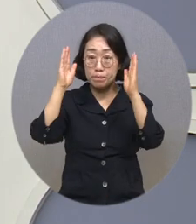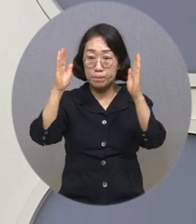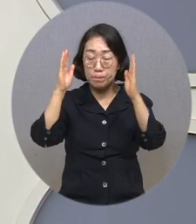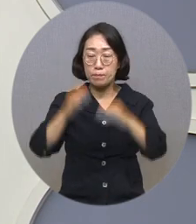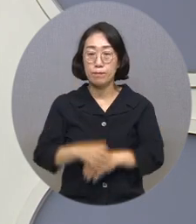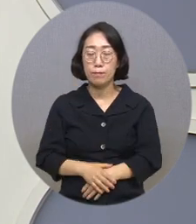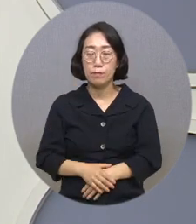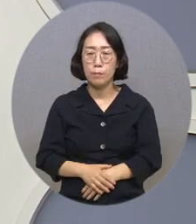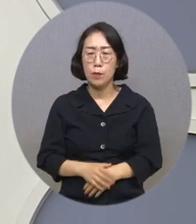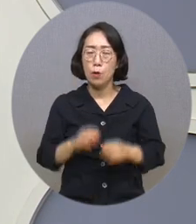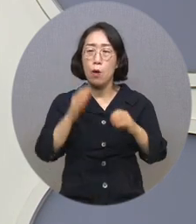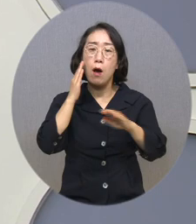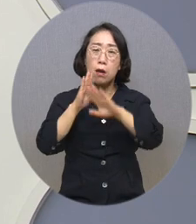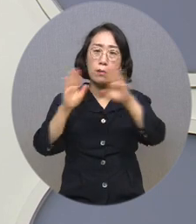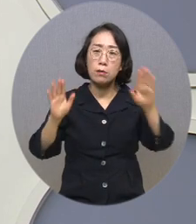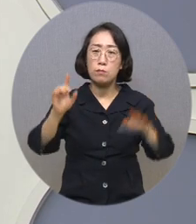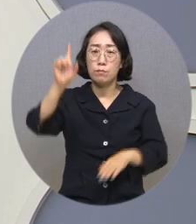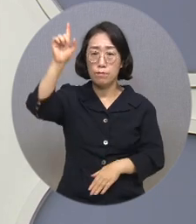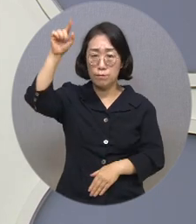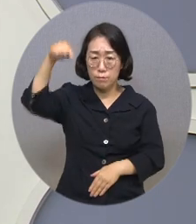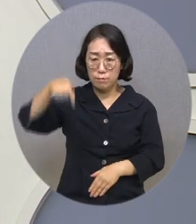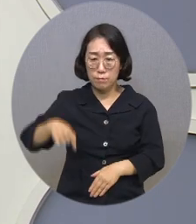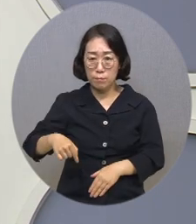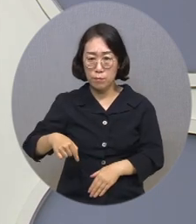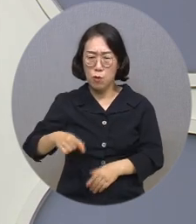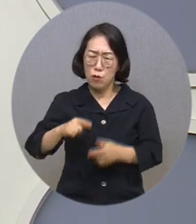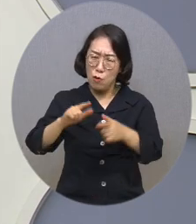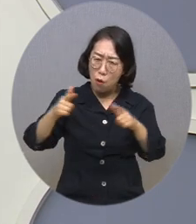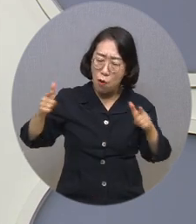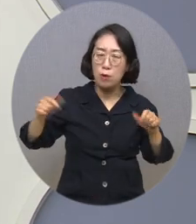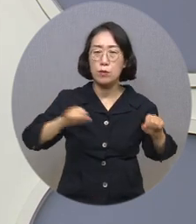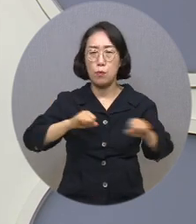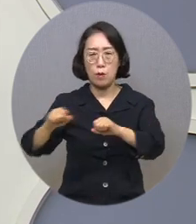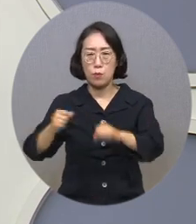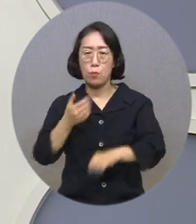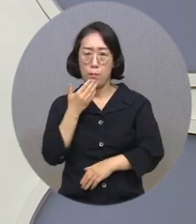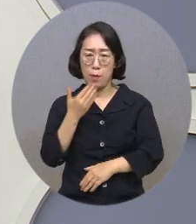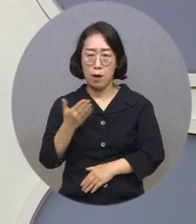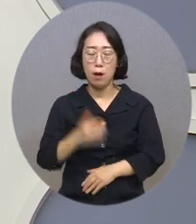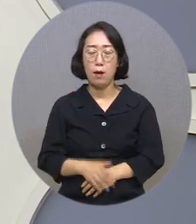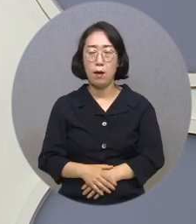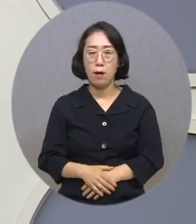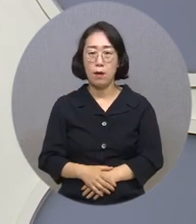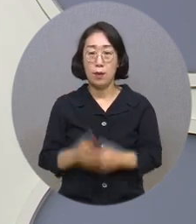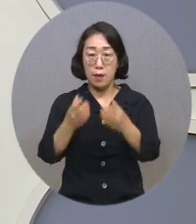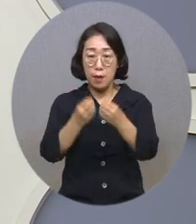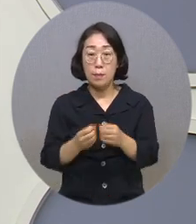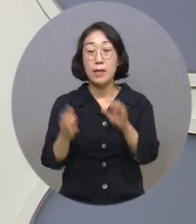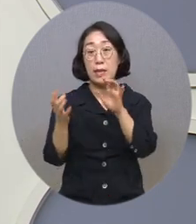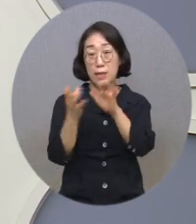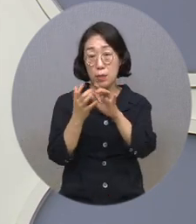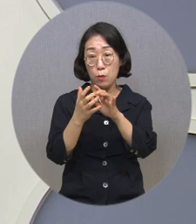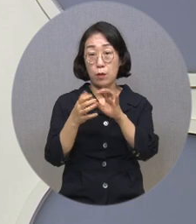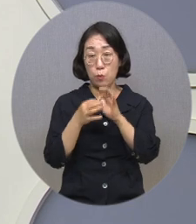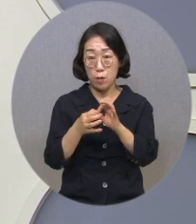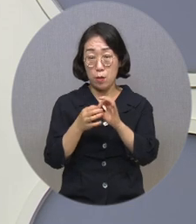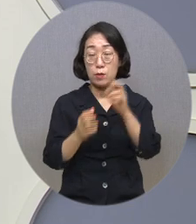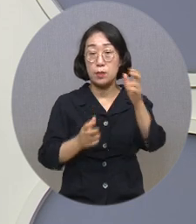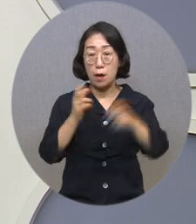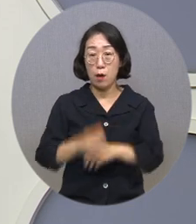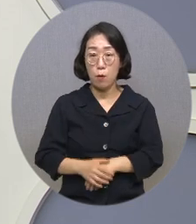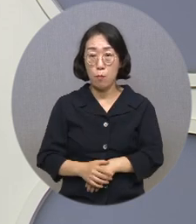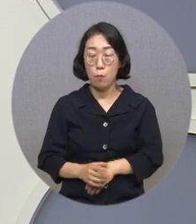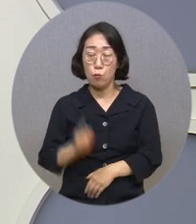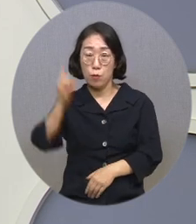이제 우주에서 할 수 있는 일이 어마어마한 일입니다. 예를 들면은 이제 인터넷 비즈니스도 우주에서